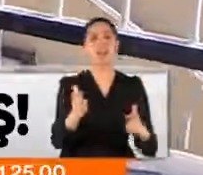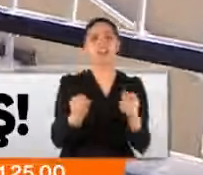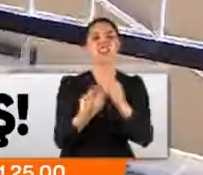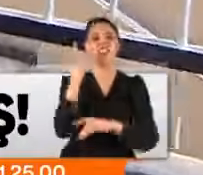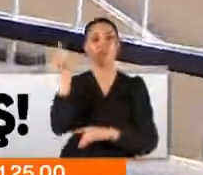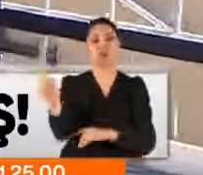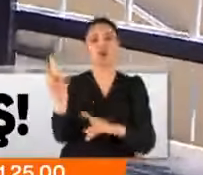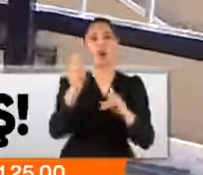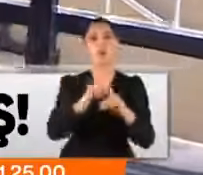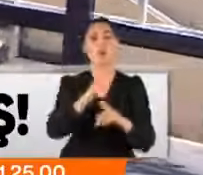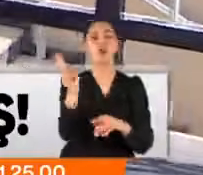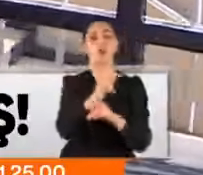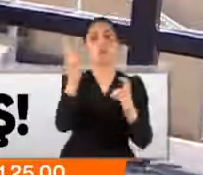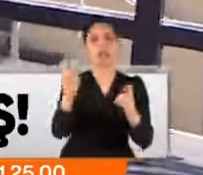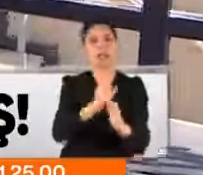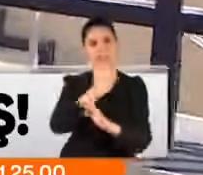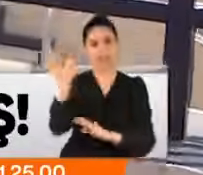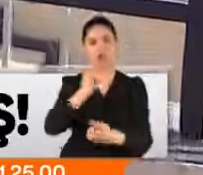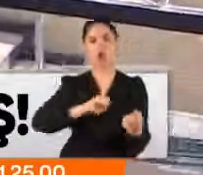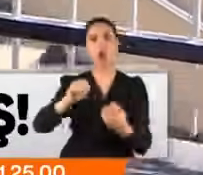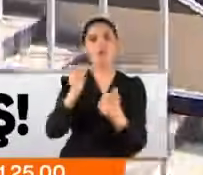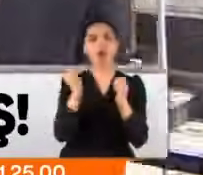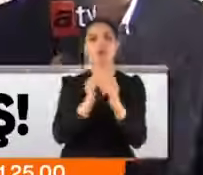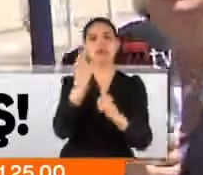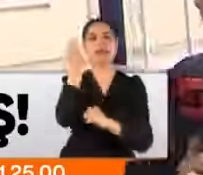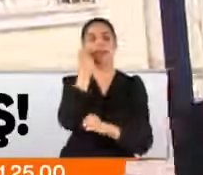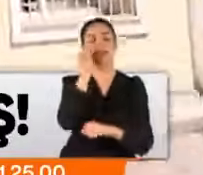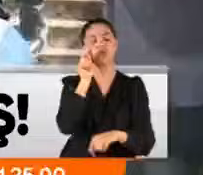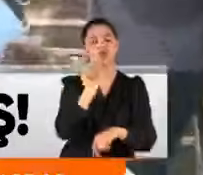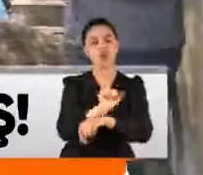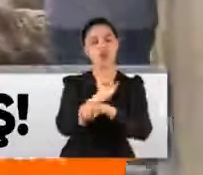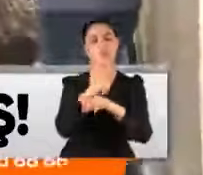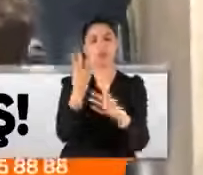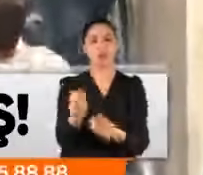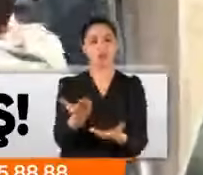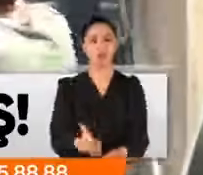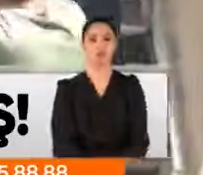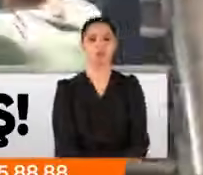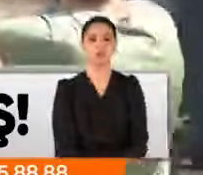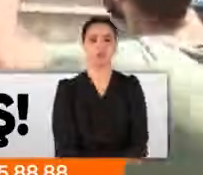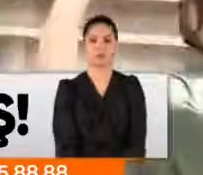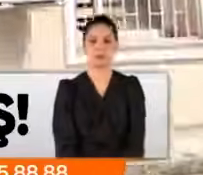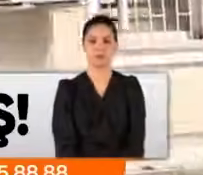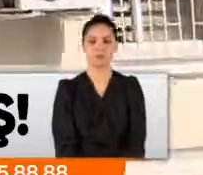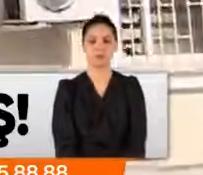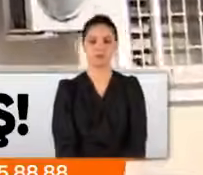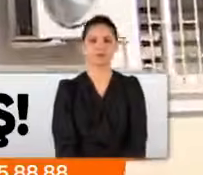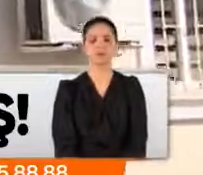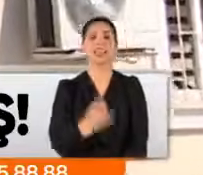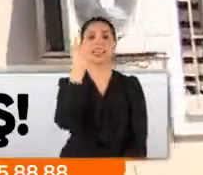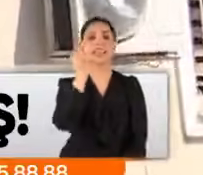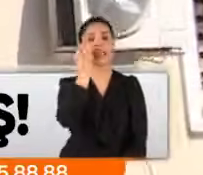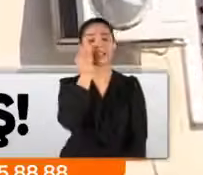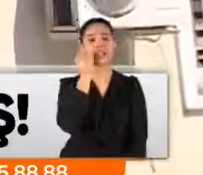Bunun üzerine polis Balıkesir'e gidip bir operasyonla 7 kişiyi gözaltına aldı. Üzerinde o kadar para olduğunu nereden biliyordunuz? O 7 kişi